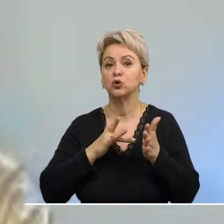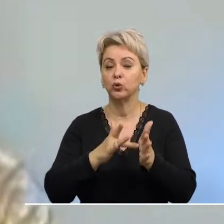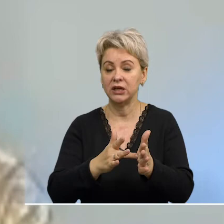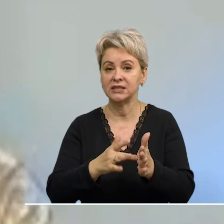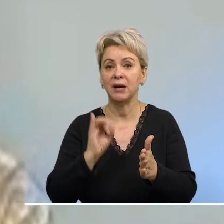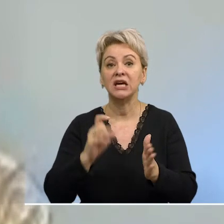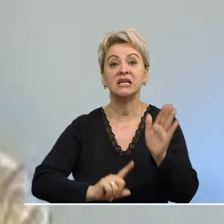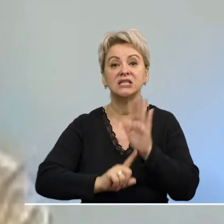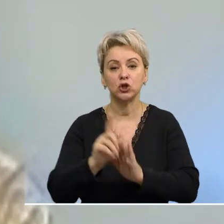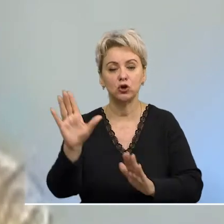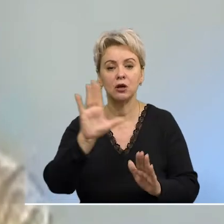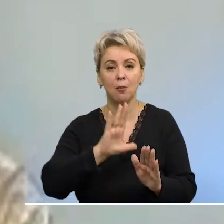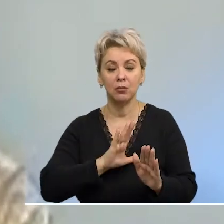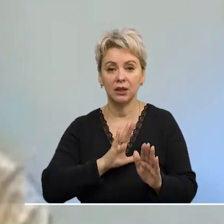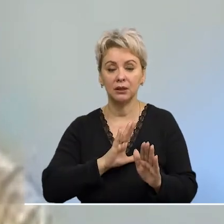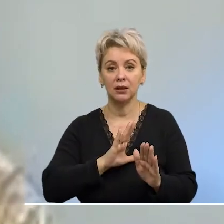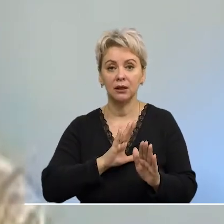туризма. И изначально